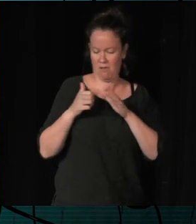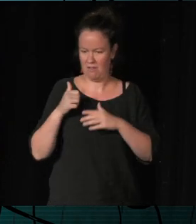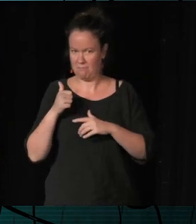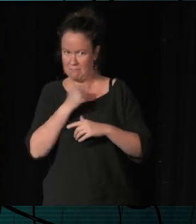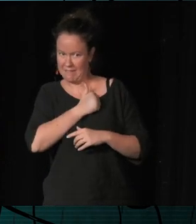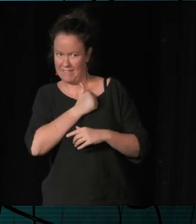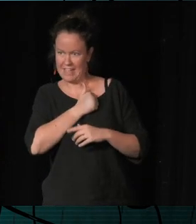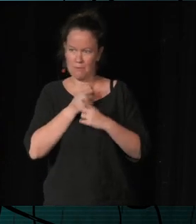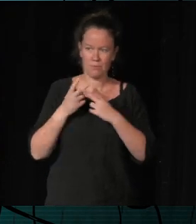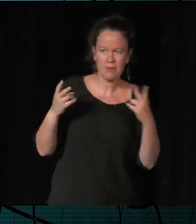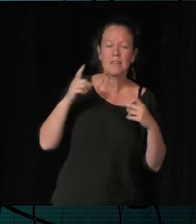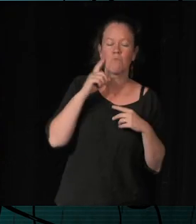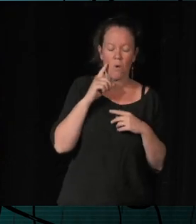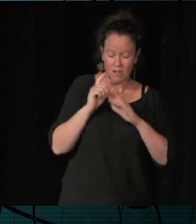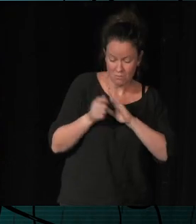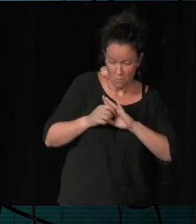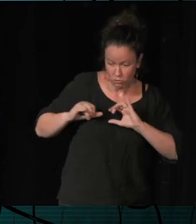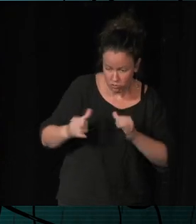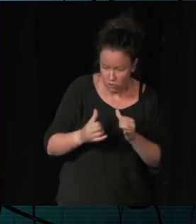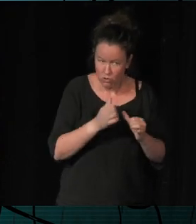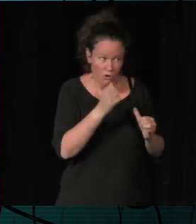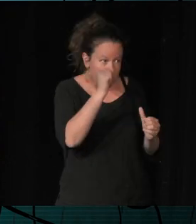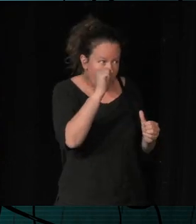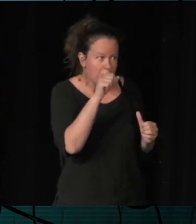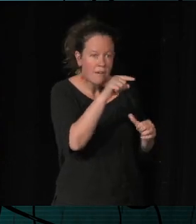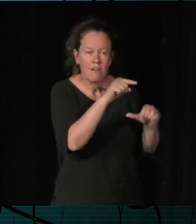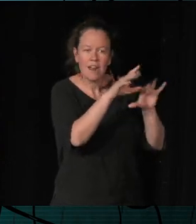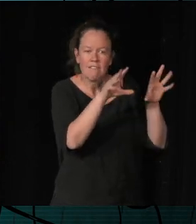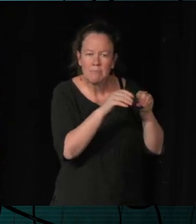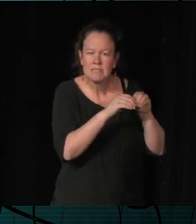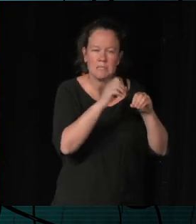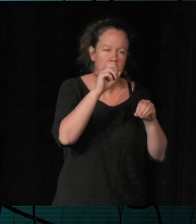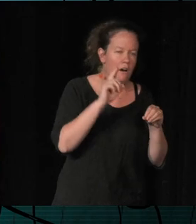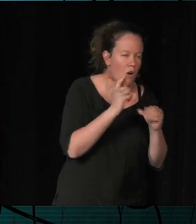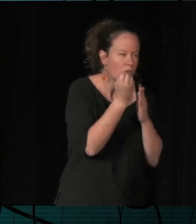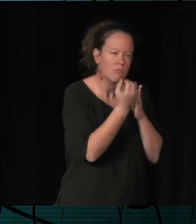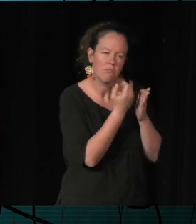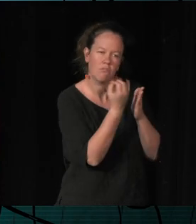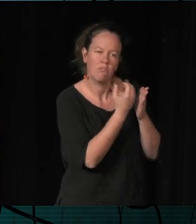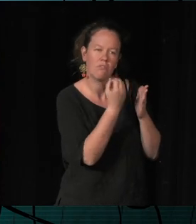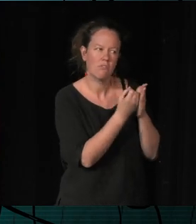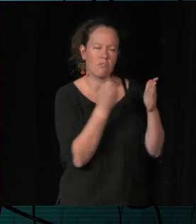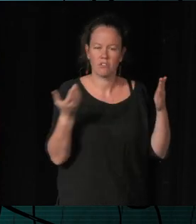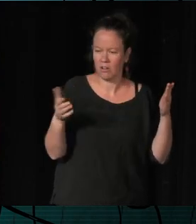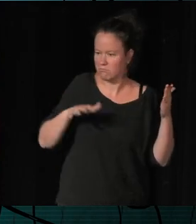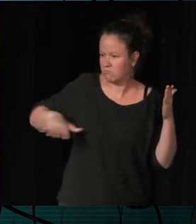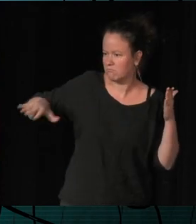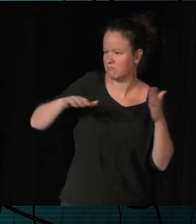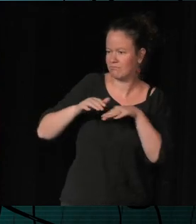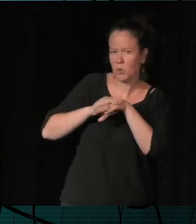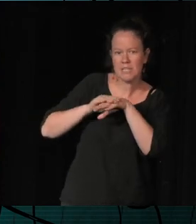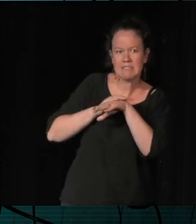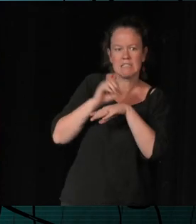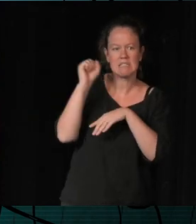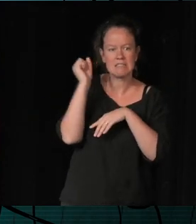aussi l'histoire des parents, de l'histoire familiale, et qui se superpose, qui se mélange complètement avec l'histoire politique,